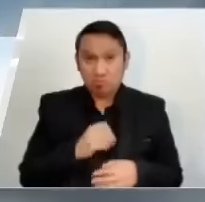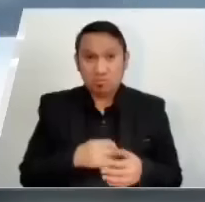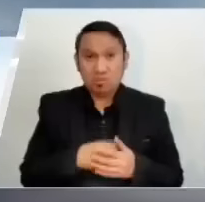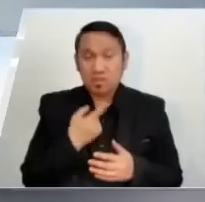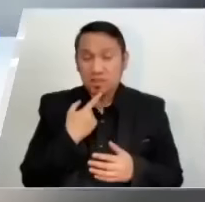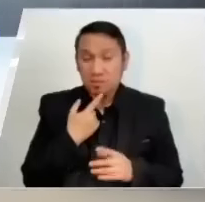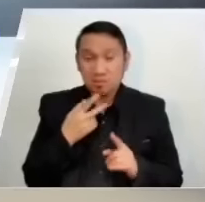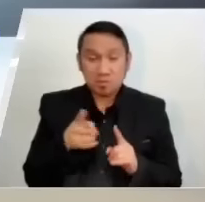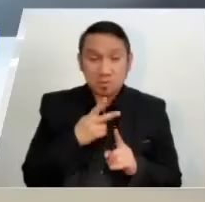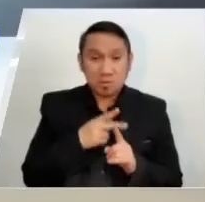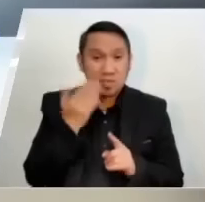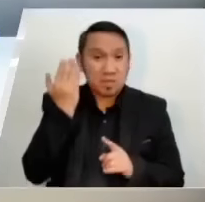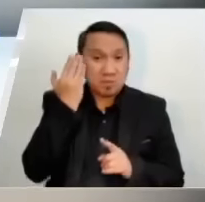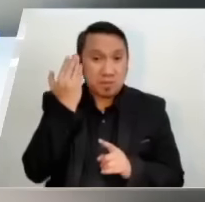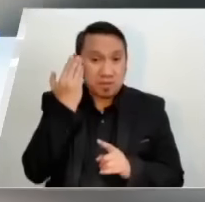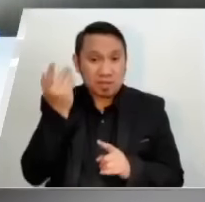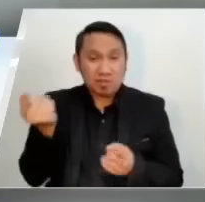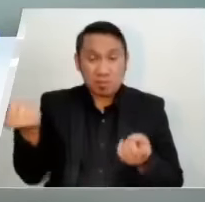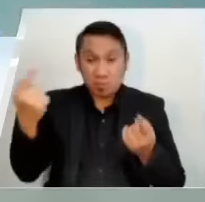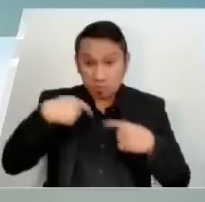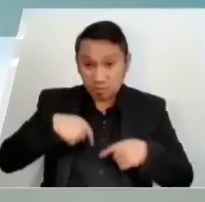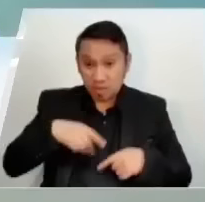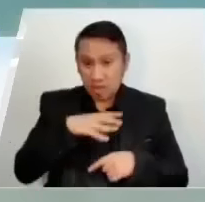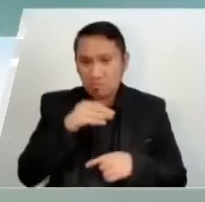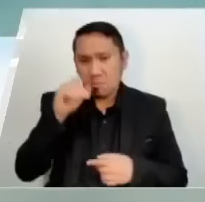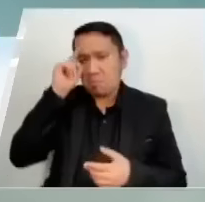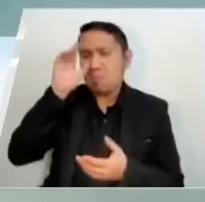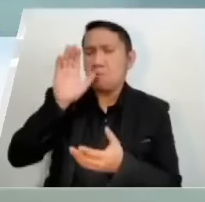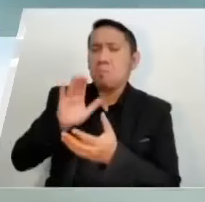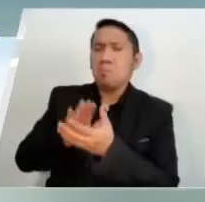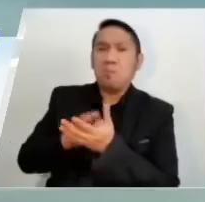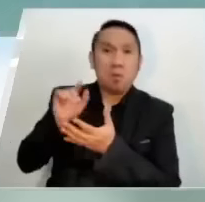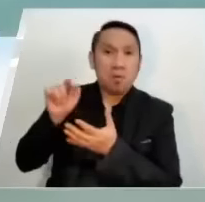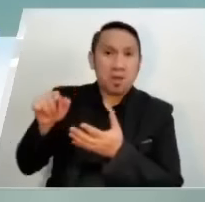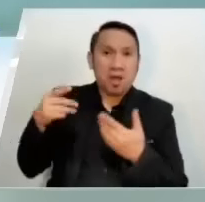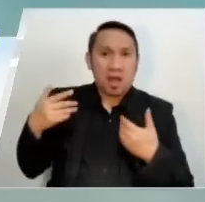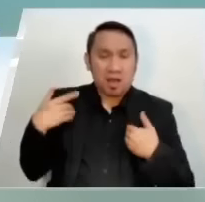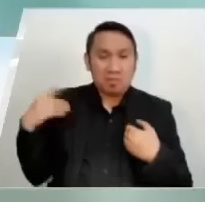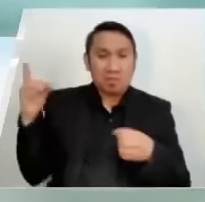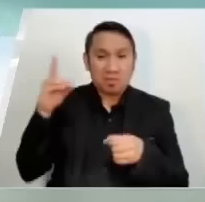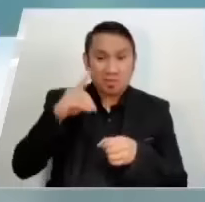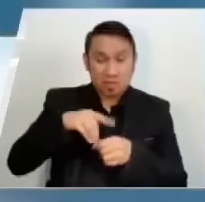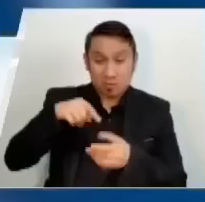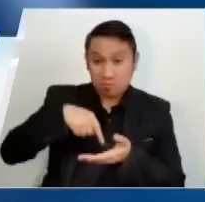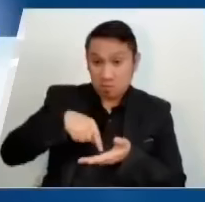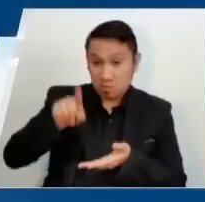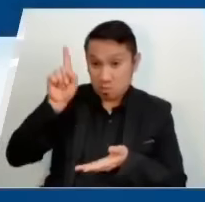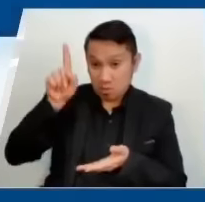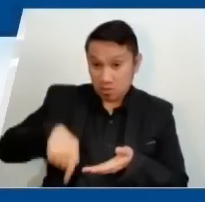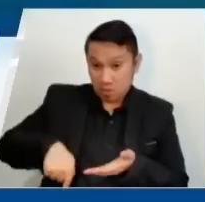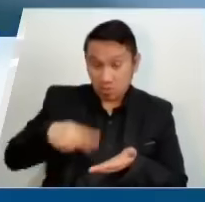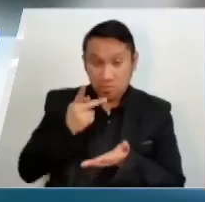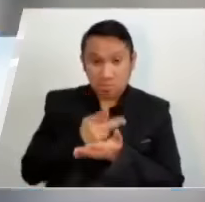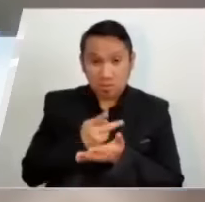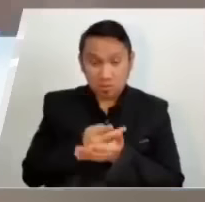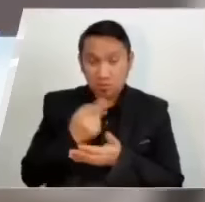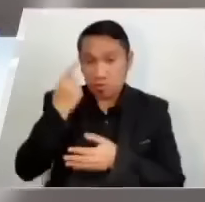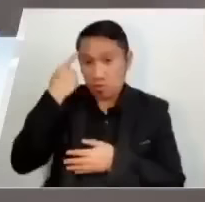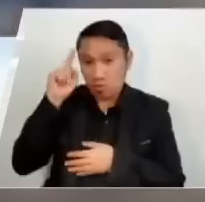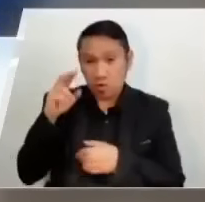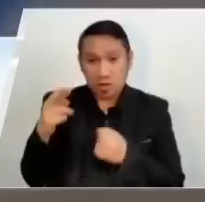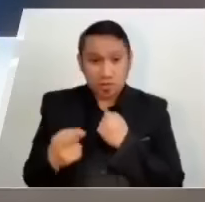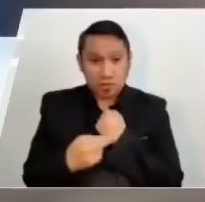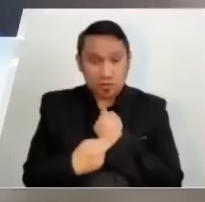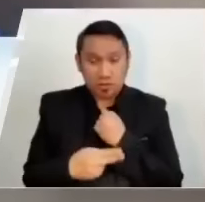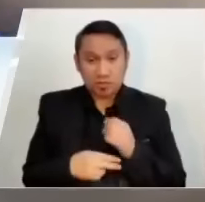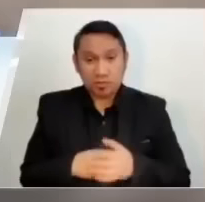nagkunwaring bakasyonista na napaniwala siyang nakapag-down payment online ng 1,000 pesos para sa reservation.